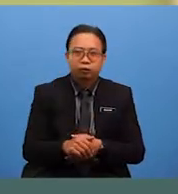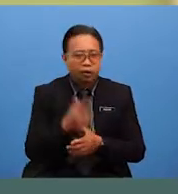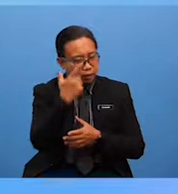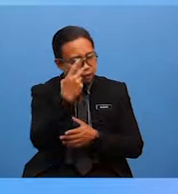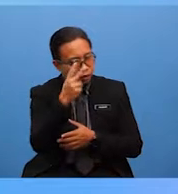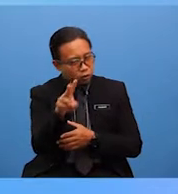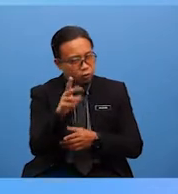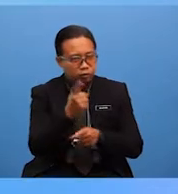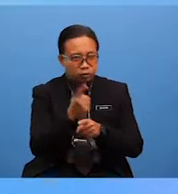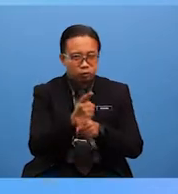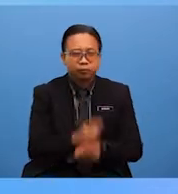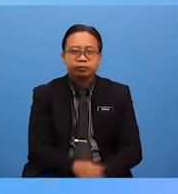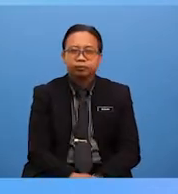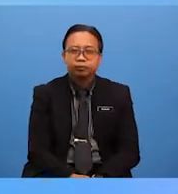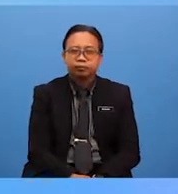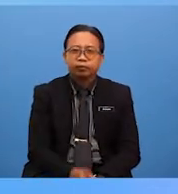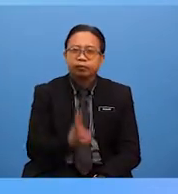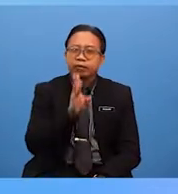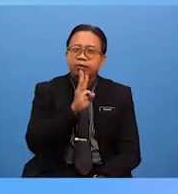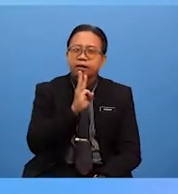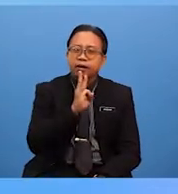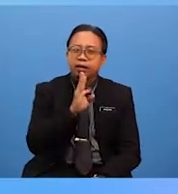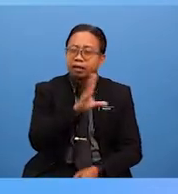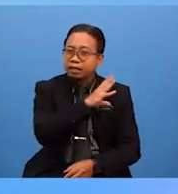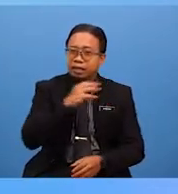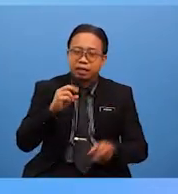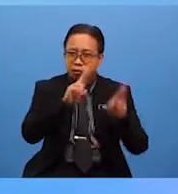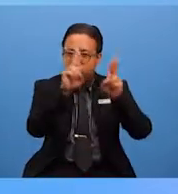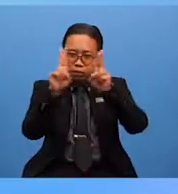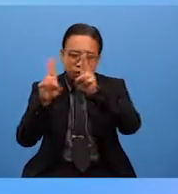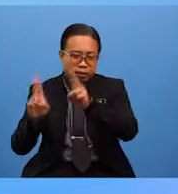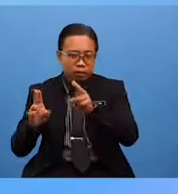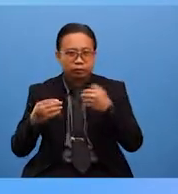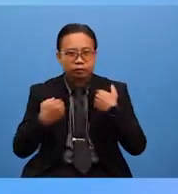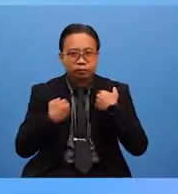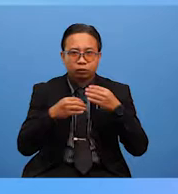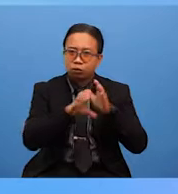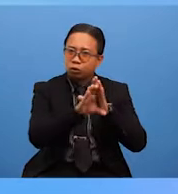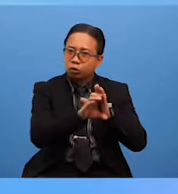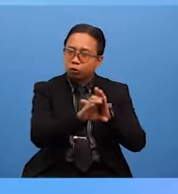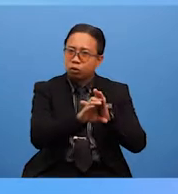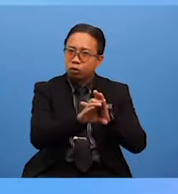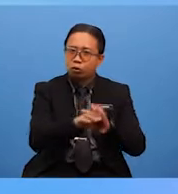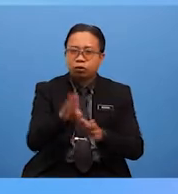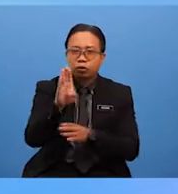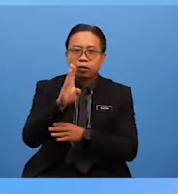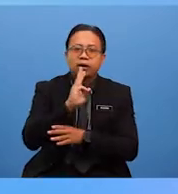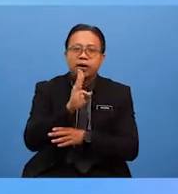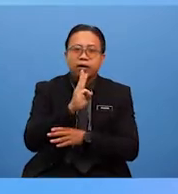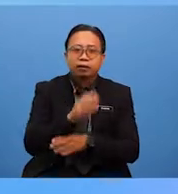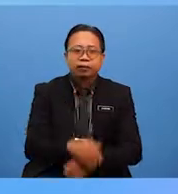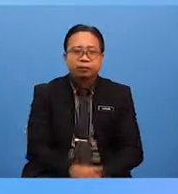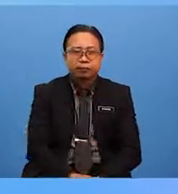betul-betul air dan udara adalah merupakan contoh bencana air